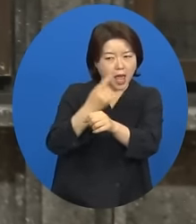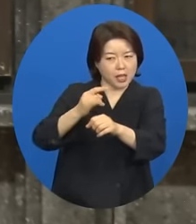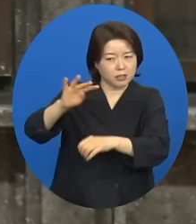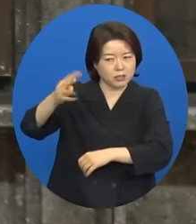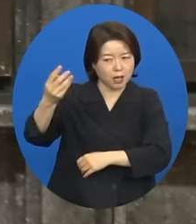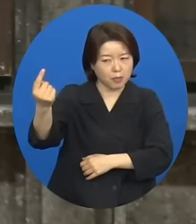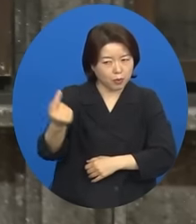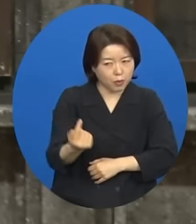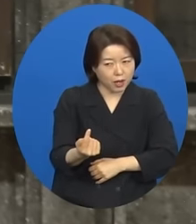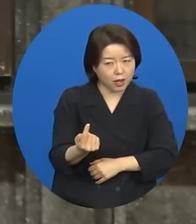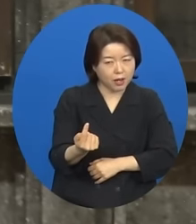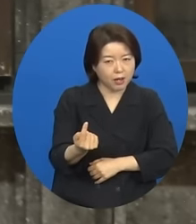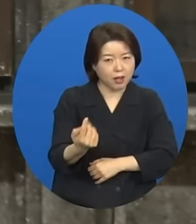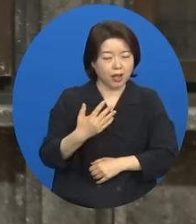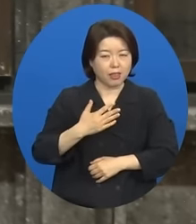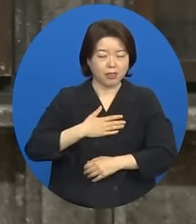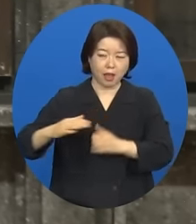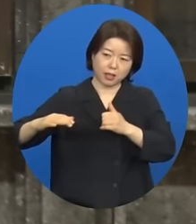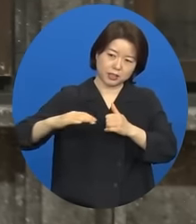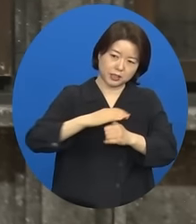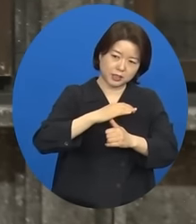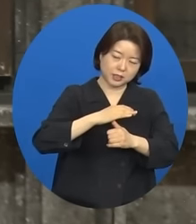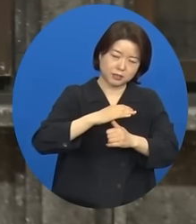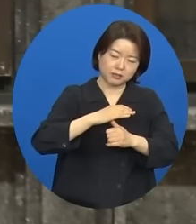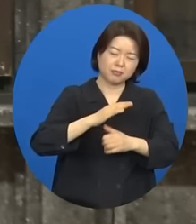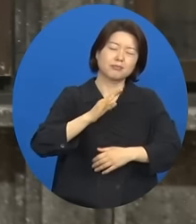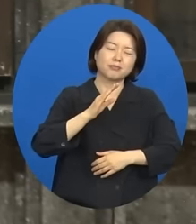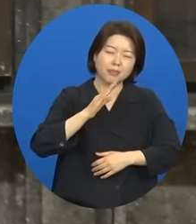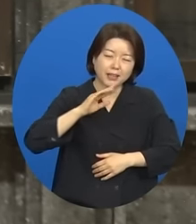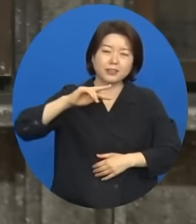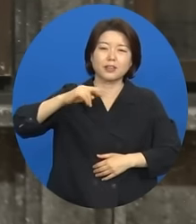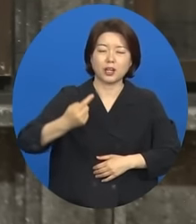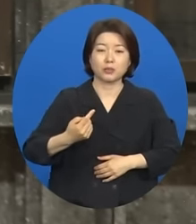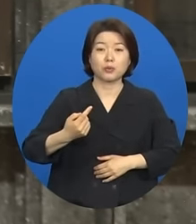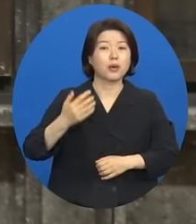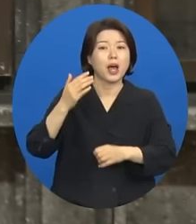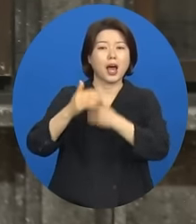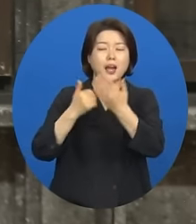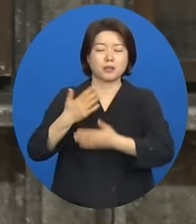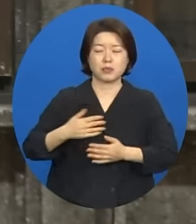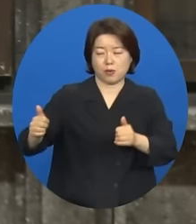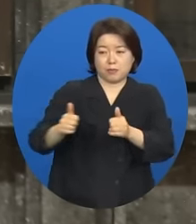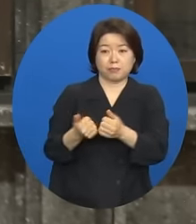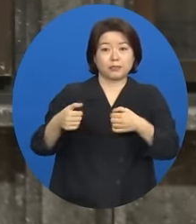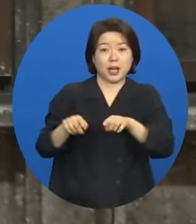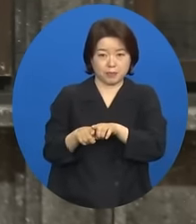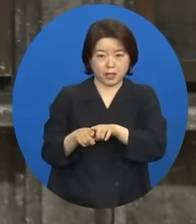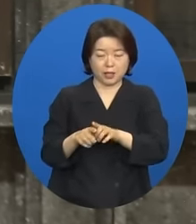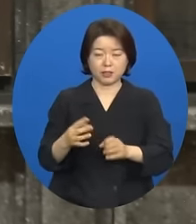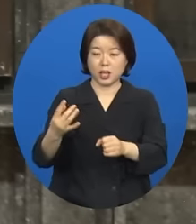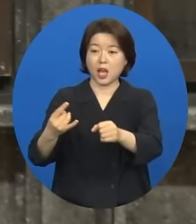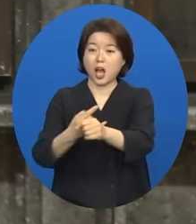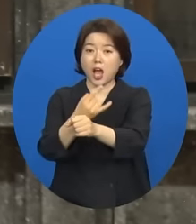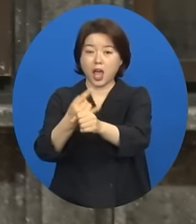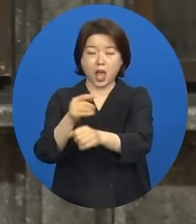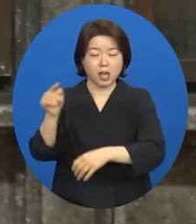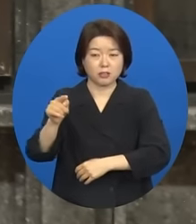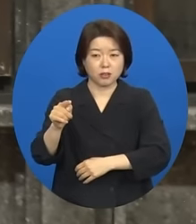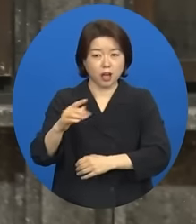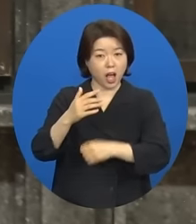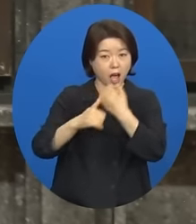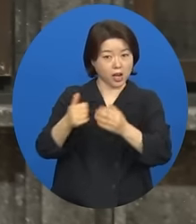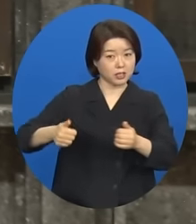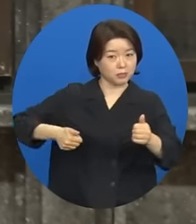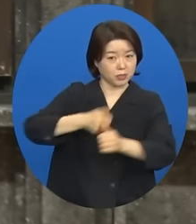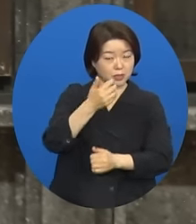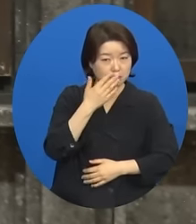것이 나를 치는 것이라 할지라도 하나님 나와 함께 하시니까, 아니 형 에서가 어떻게 하나님을 이기겠어요?